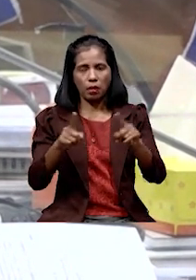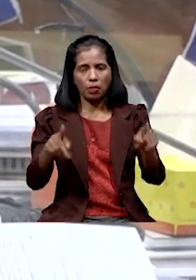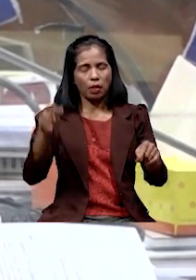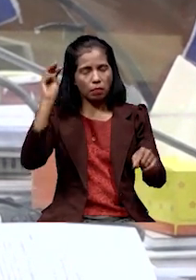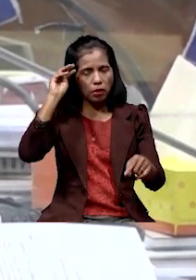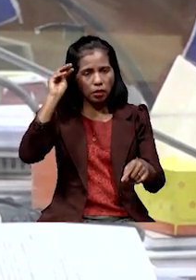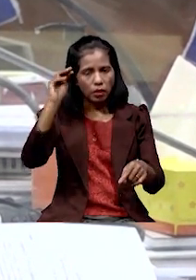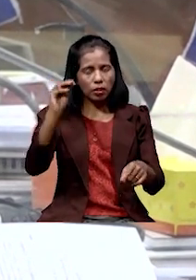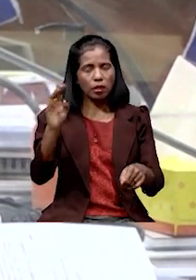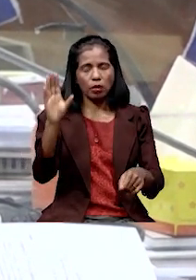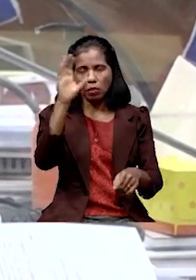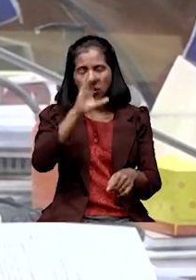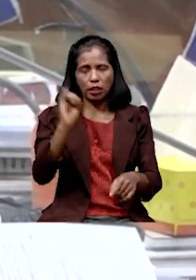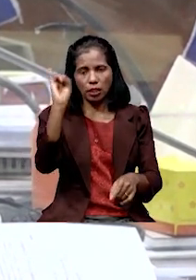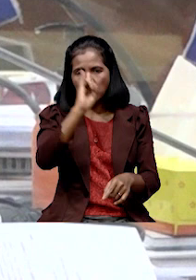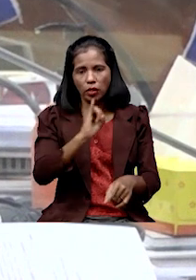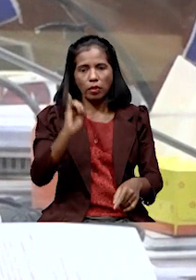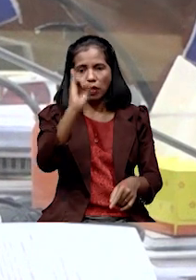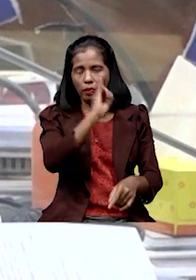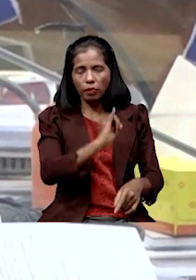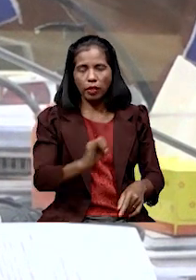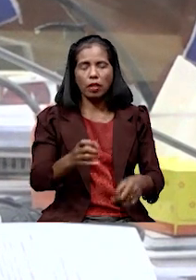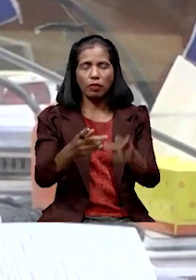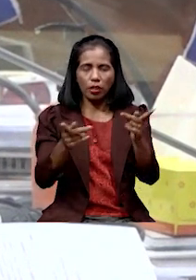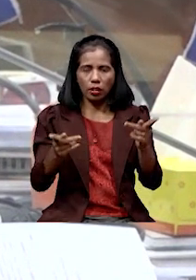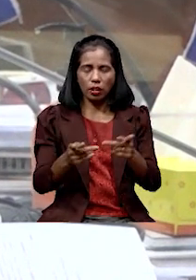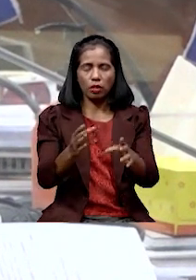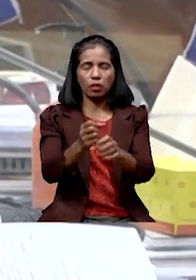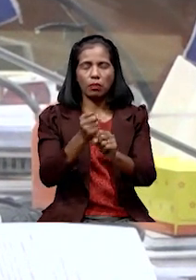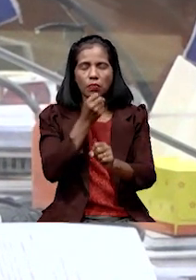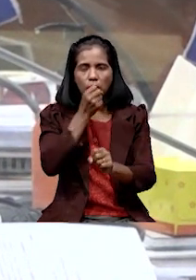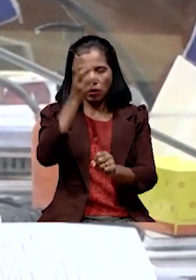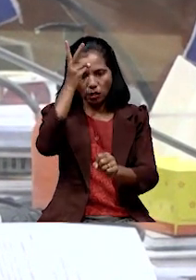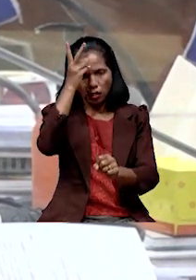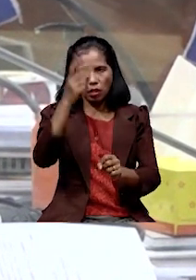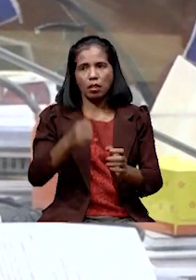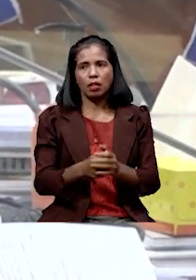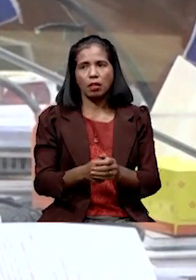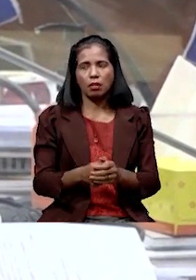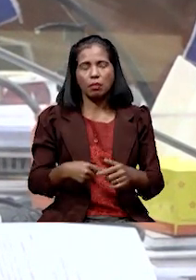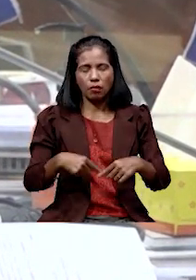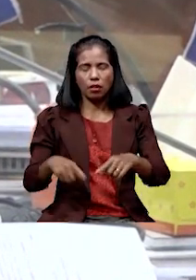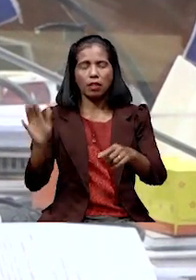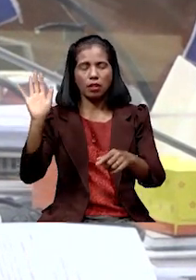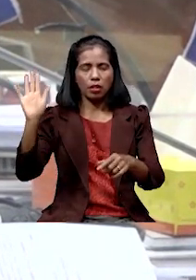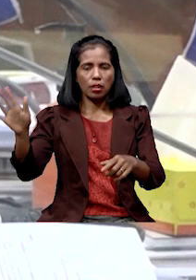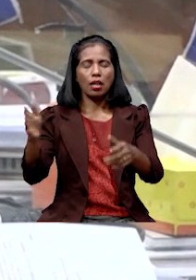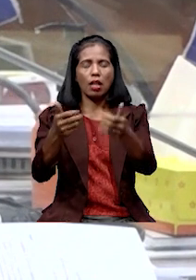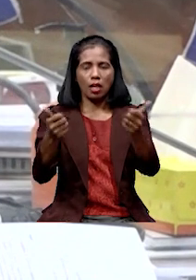ne identifica fati ne be maka atusimu BB ne ba fali heninia aldea, ba iha